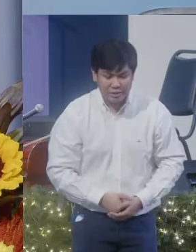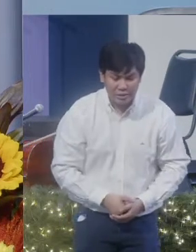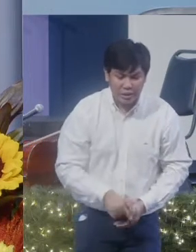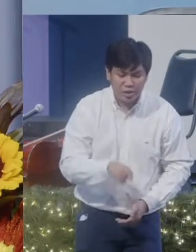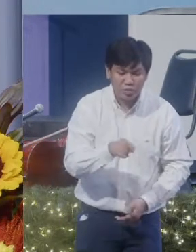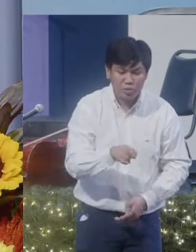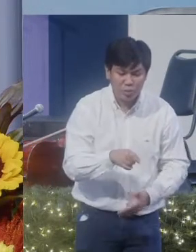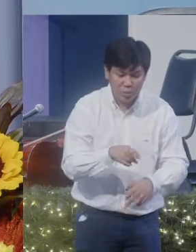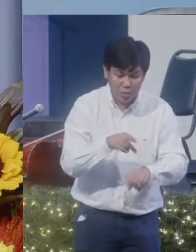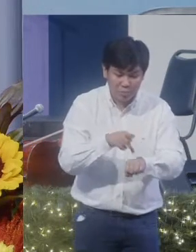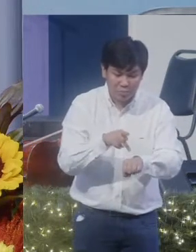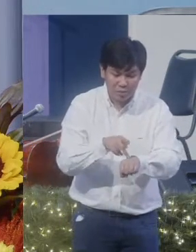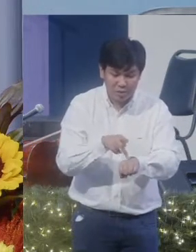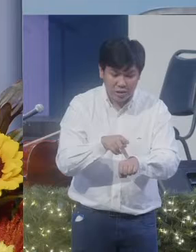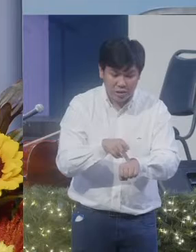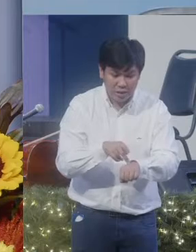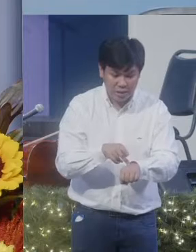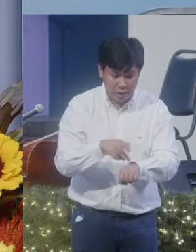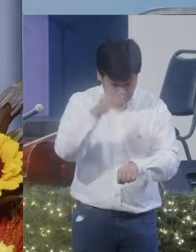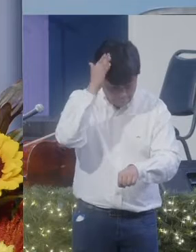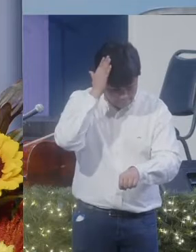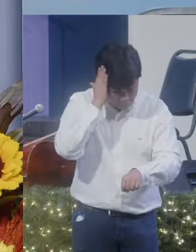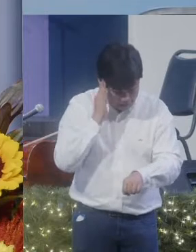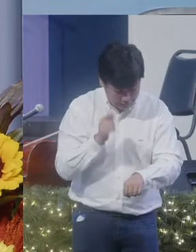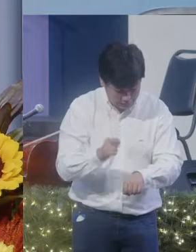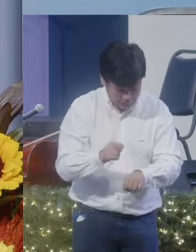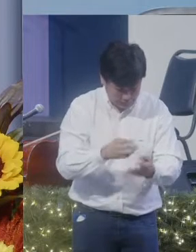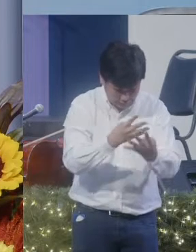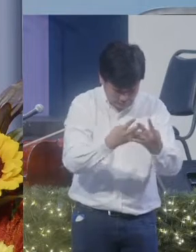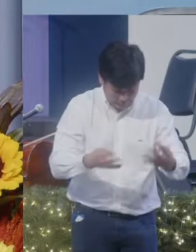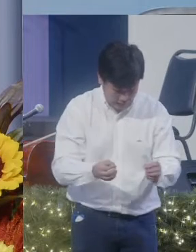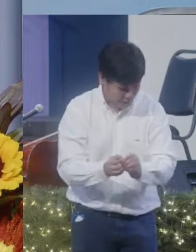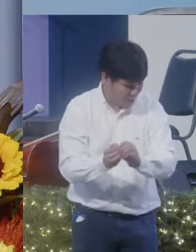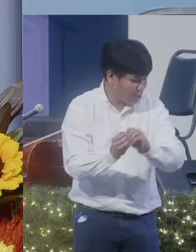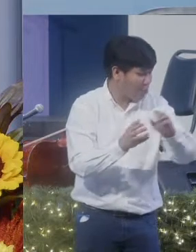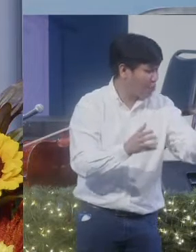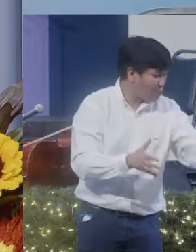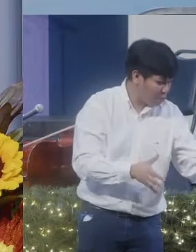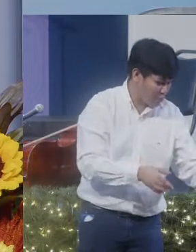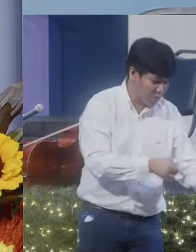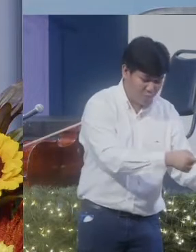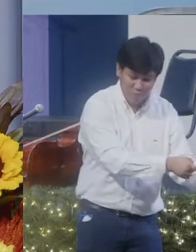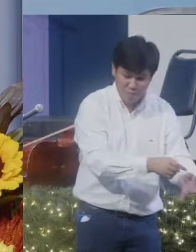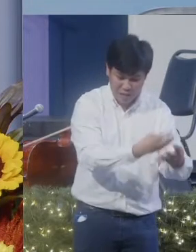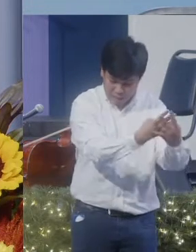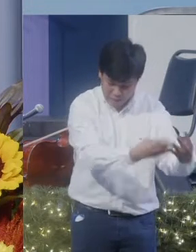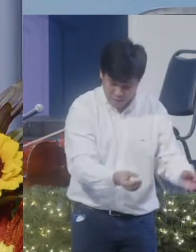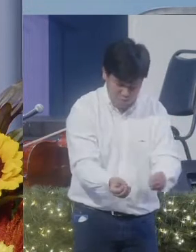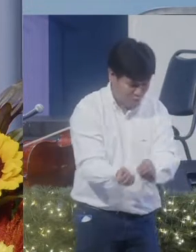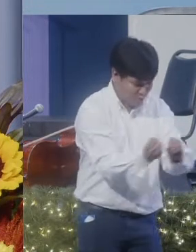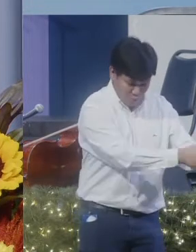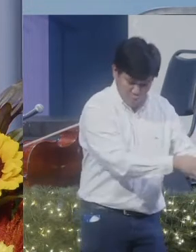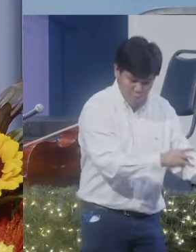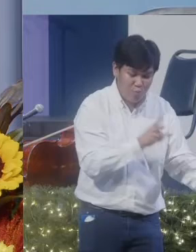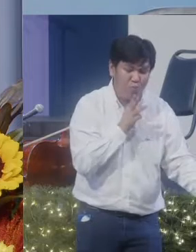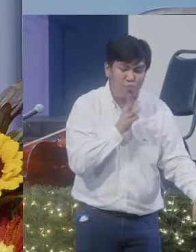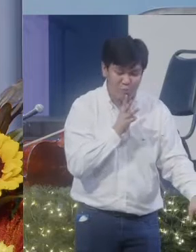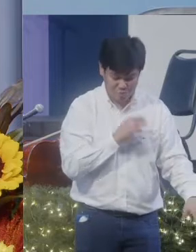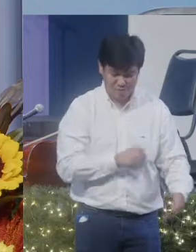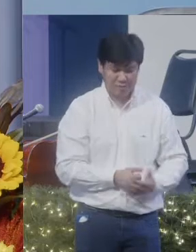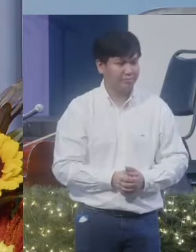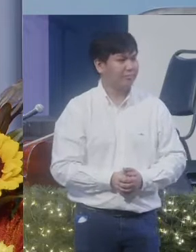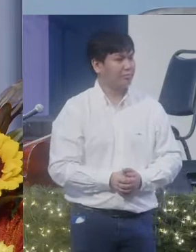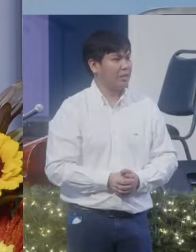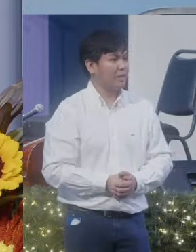deep." So siguro, they were mga 50 meters from the shore. Malapit lang siguro. Doon siya